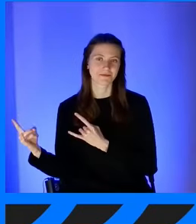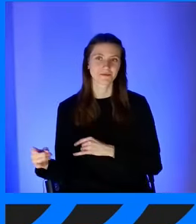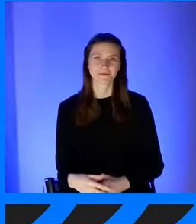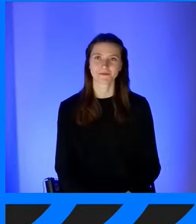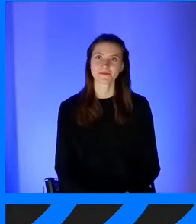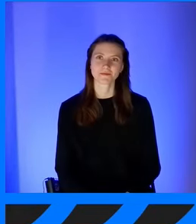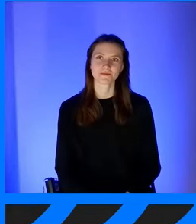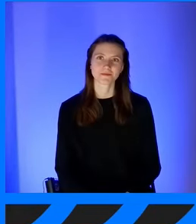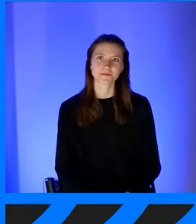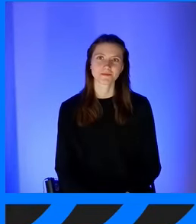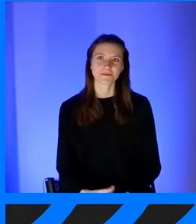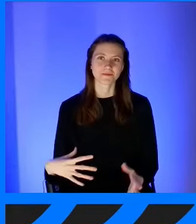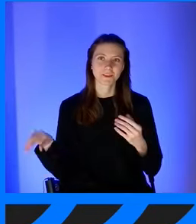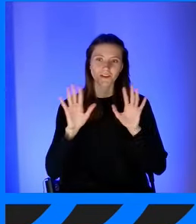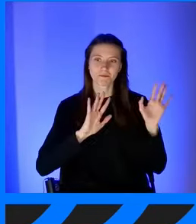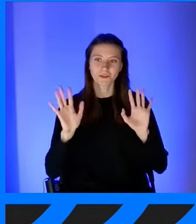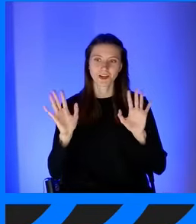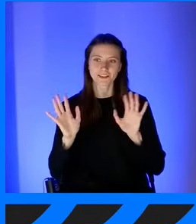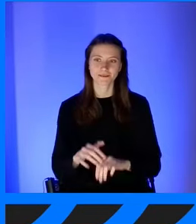позволили Всем